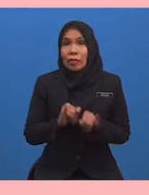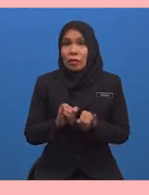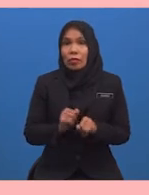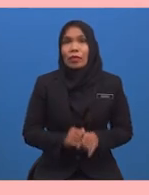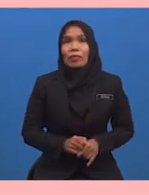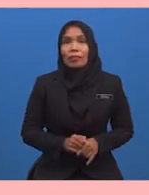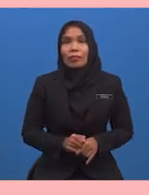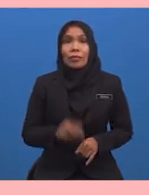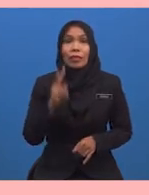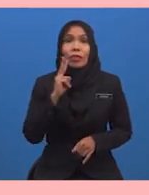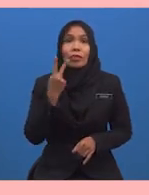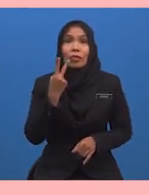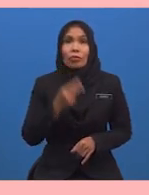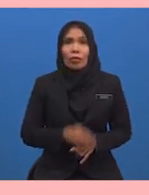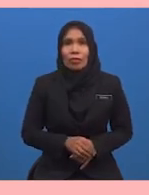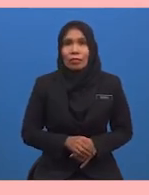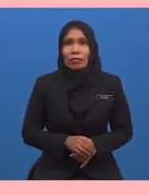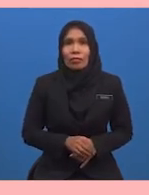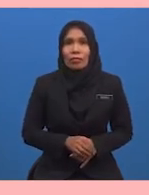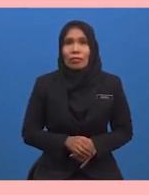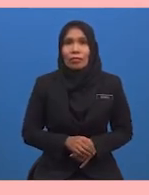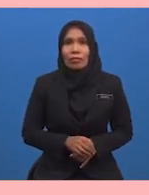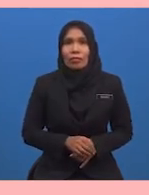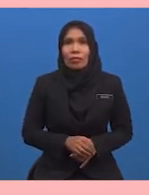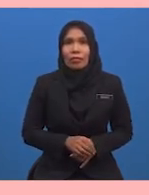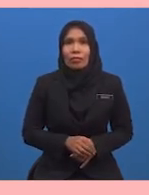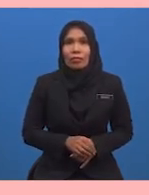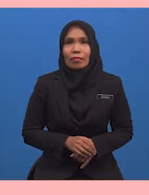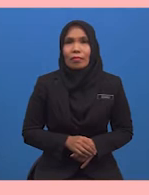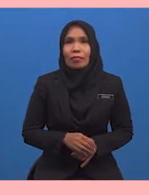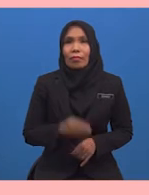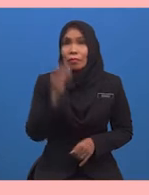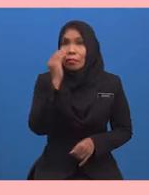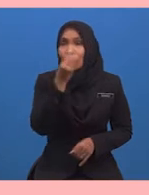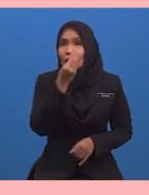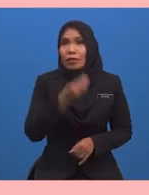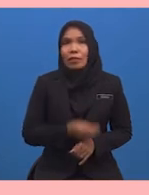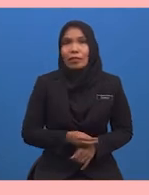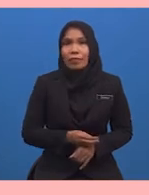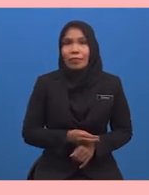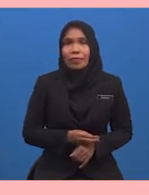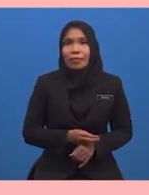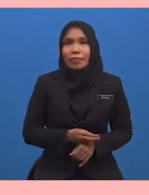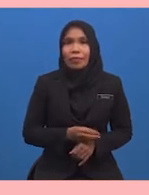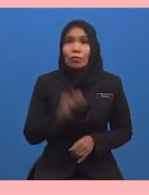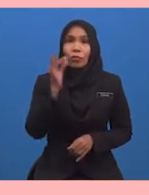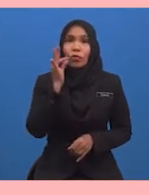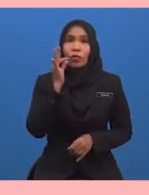satu markah. Contoh kawasan ialah Cameron Highlands di Pahang, satu markah.